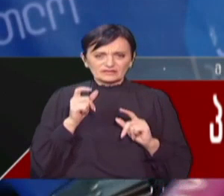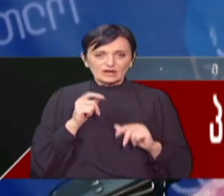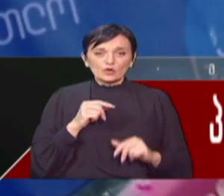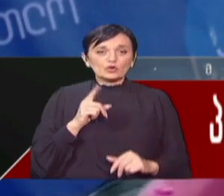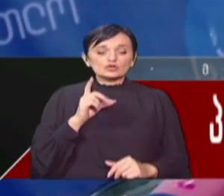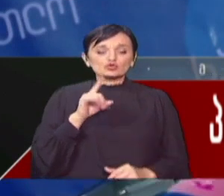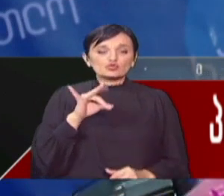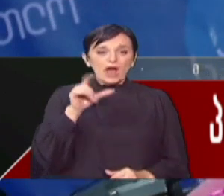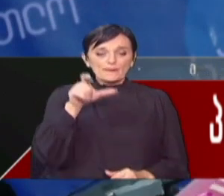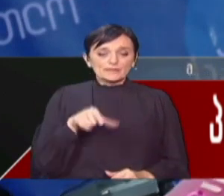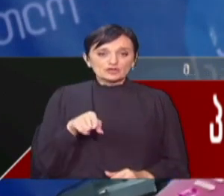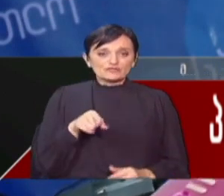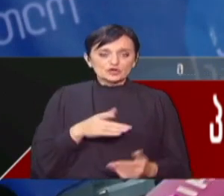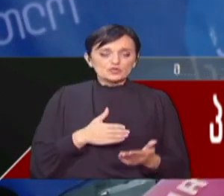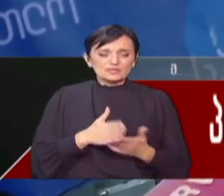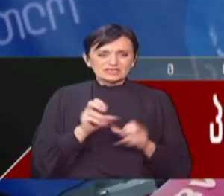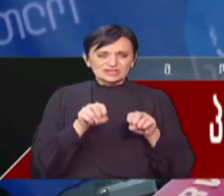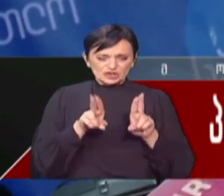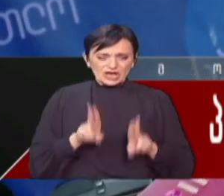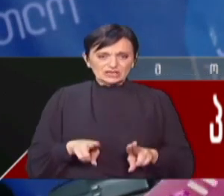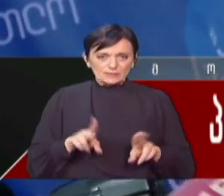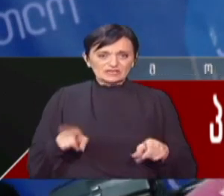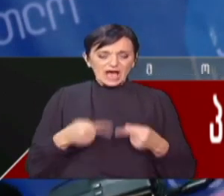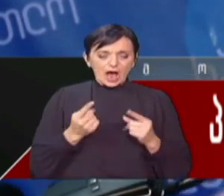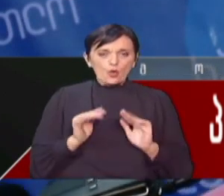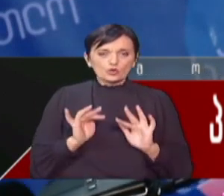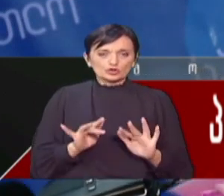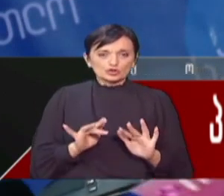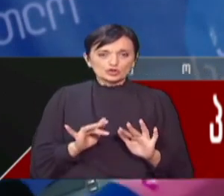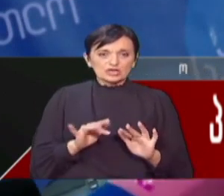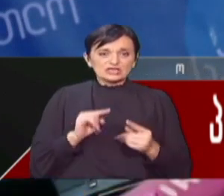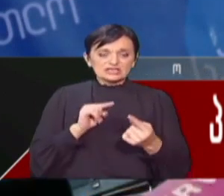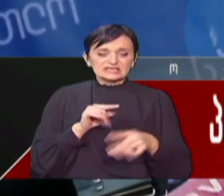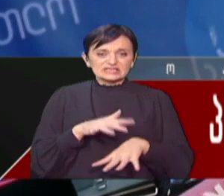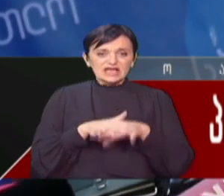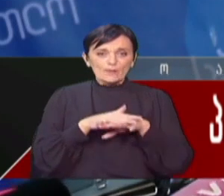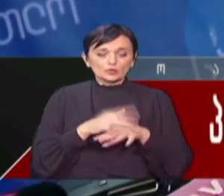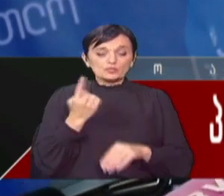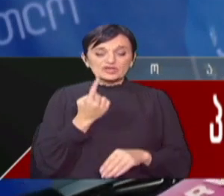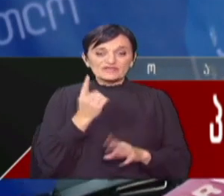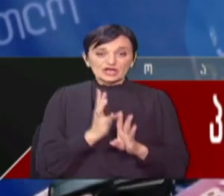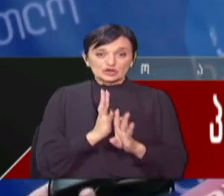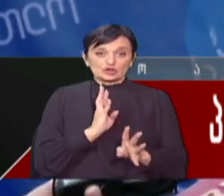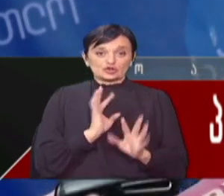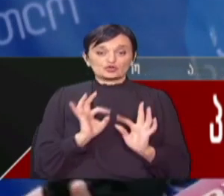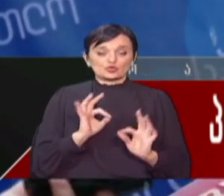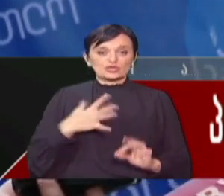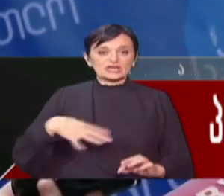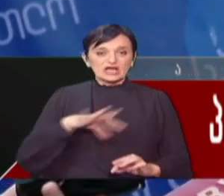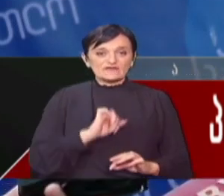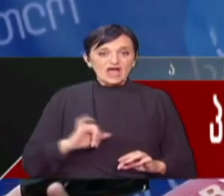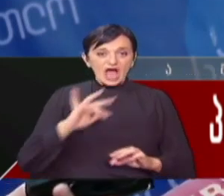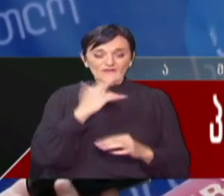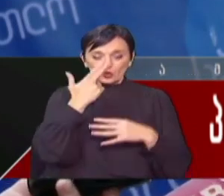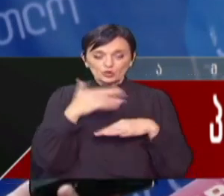Imasram Salome Zurabishvili, principul Acegnebulat, Ahorcieleps, Sabutas, Stab, Irul Rikshi, Soret, Pernes,